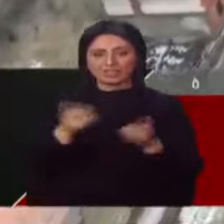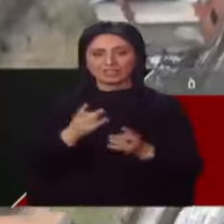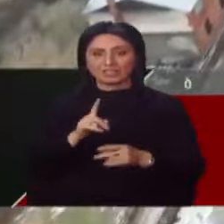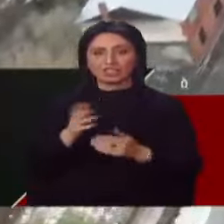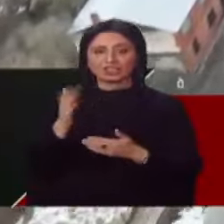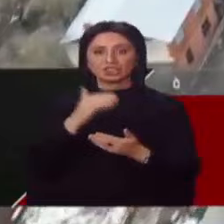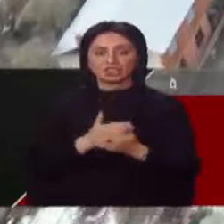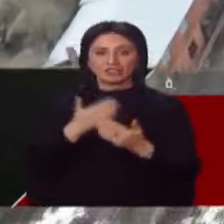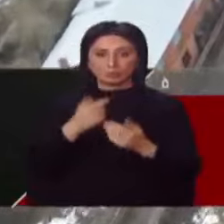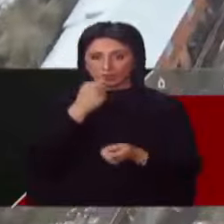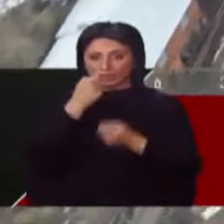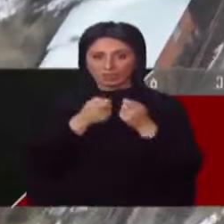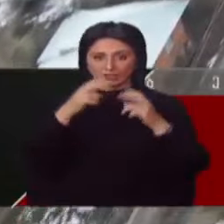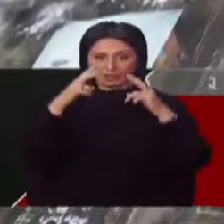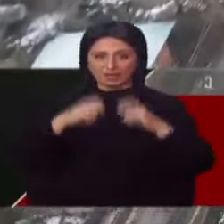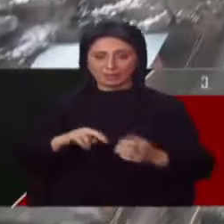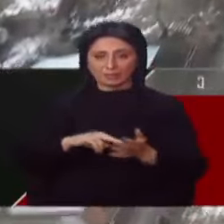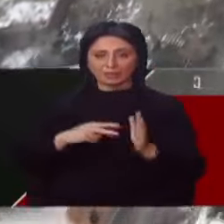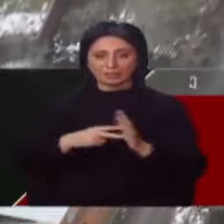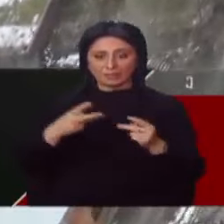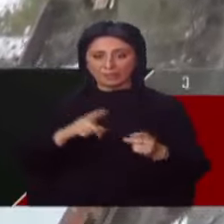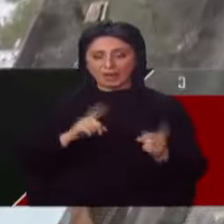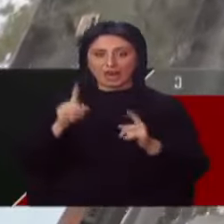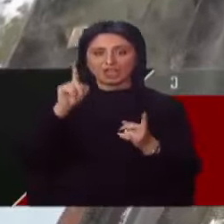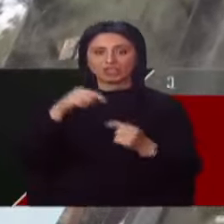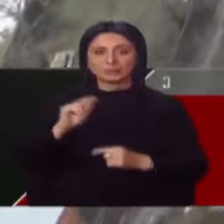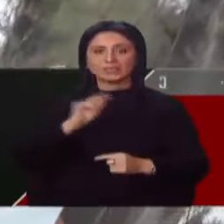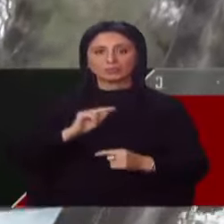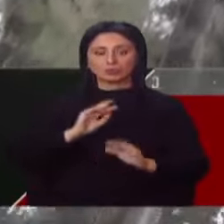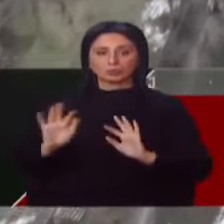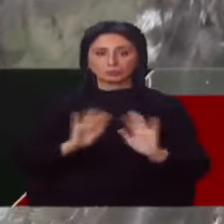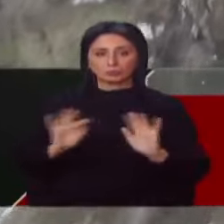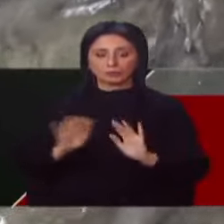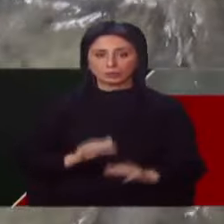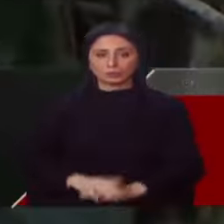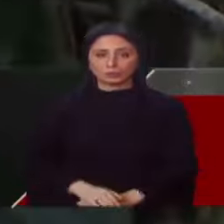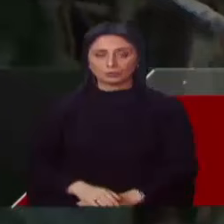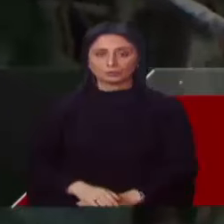რის შემდეგაც უკვე დეტალური კვლევები დაიგეგმება. პარალელურად შესაბამისი სამუშაოები მიმდინარეობს.